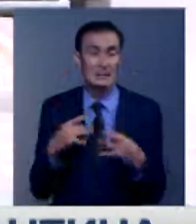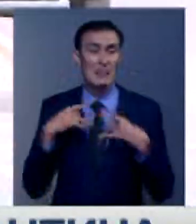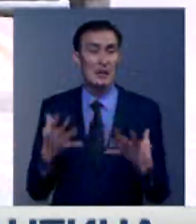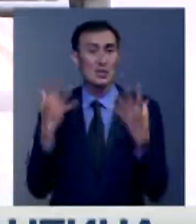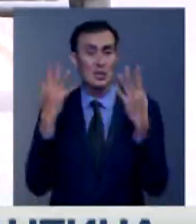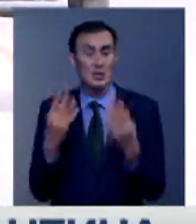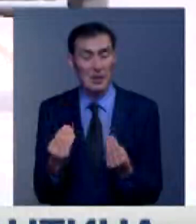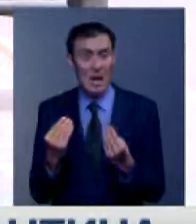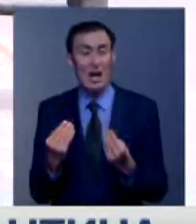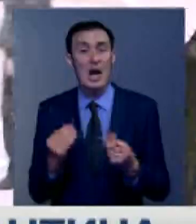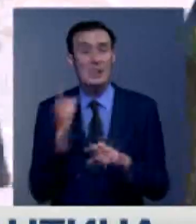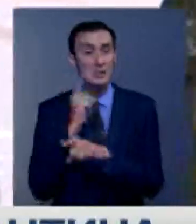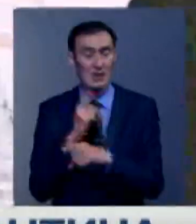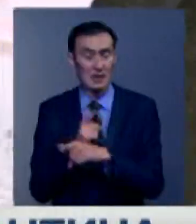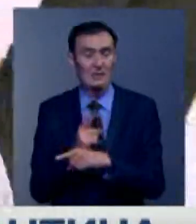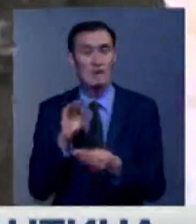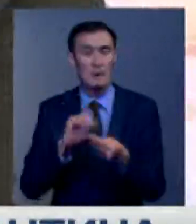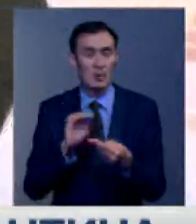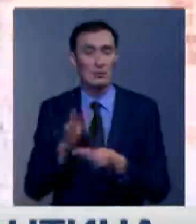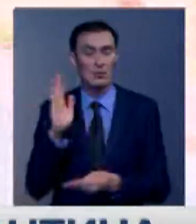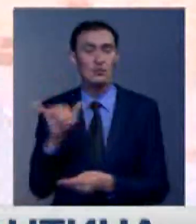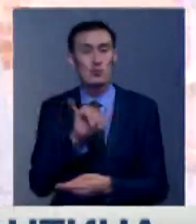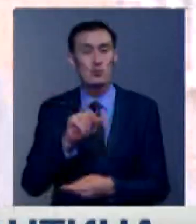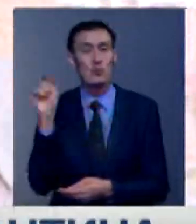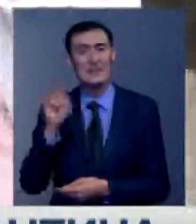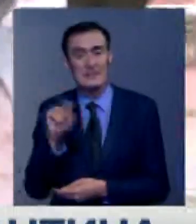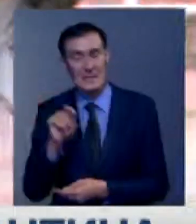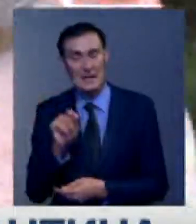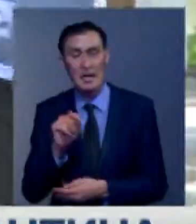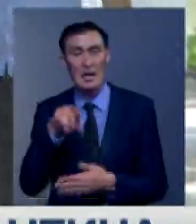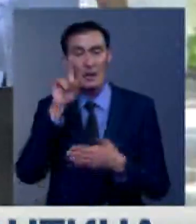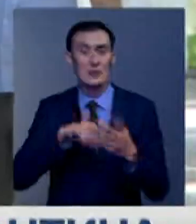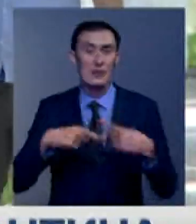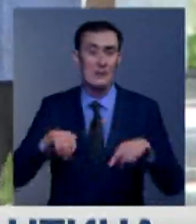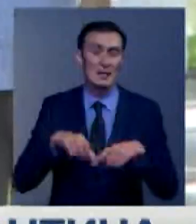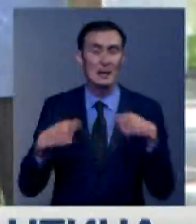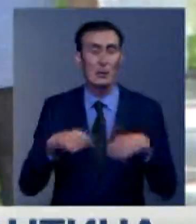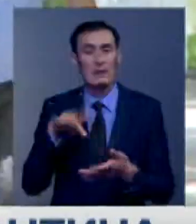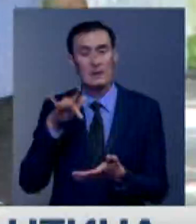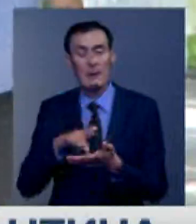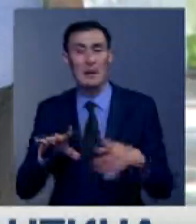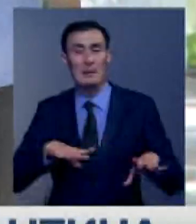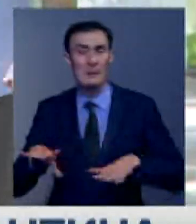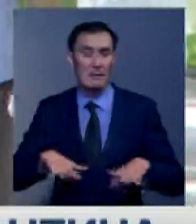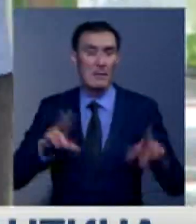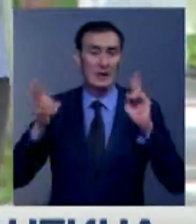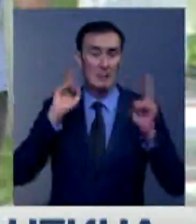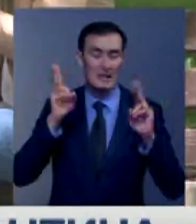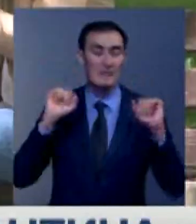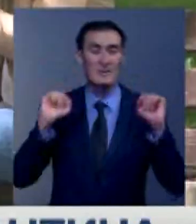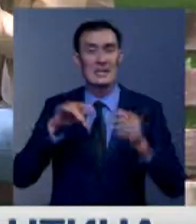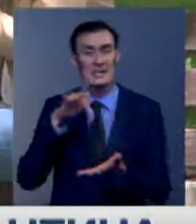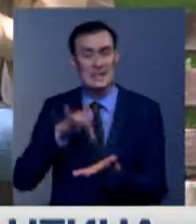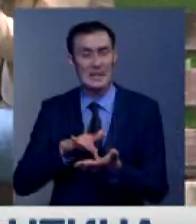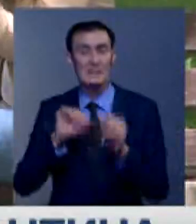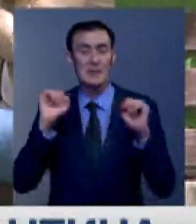дни ограничительные меры сохраняются. В субботу и воскресенье религиозные объекты, торговые дома, крытые рынки, парикмахерские,